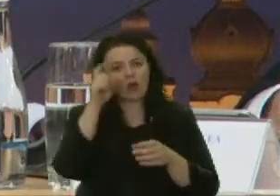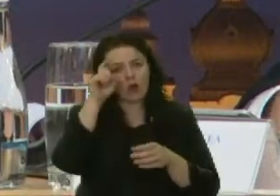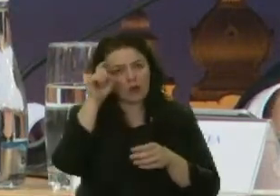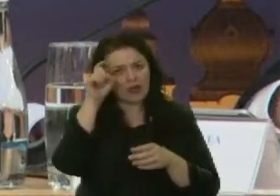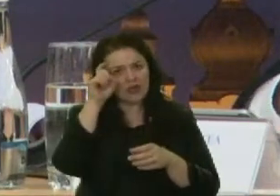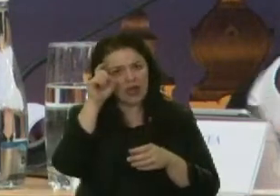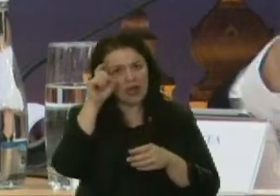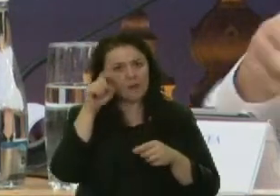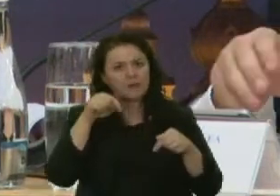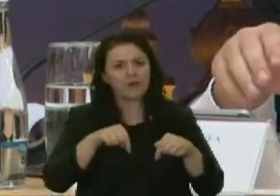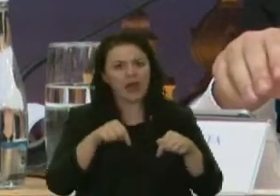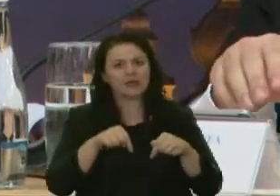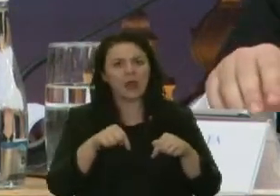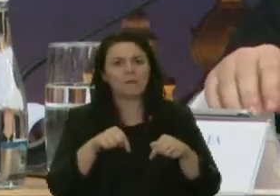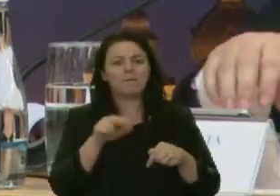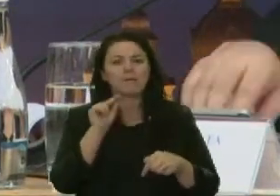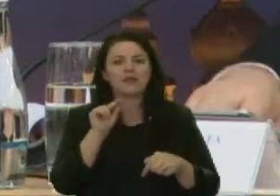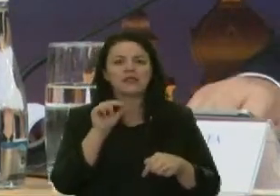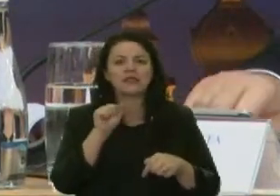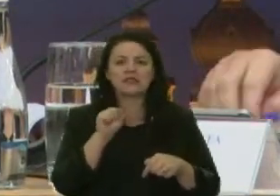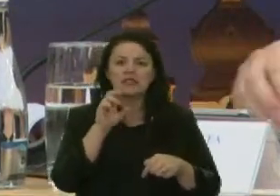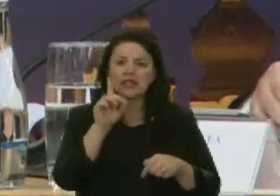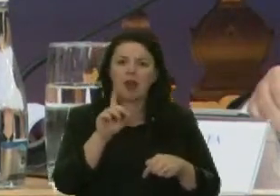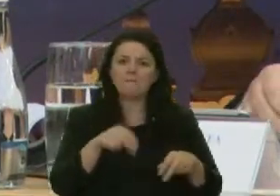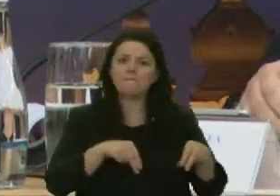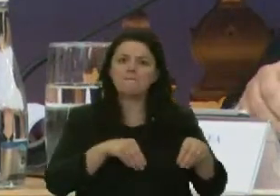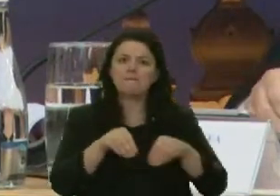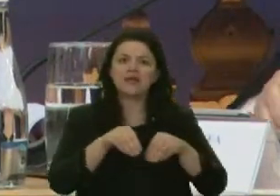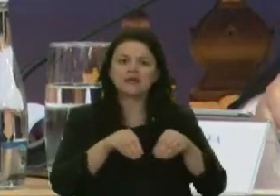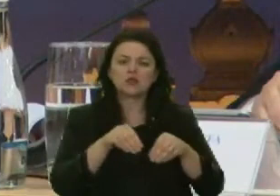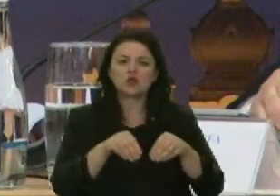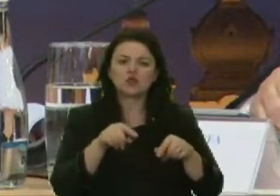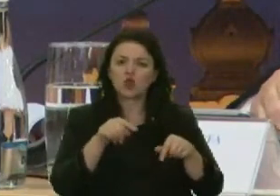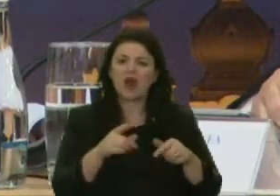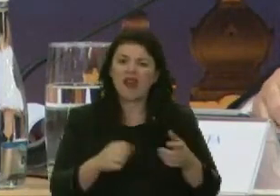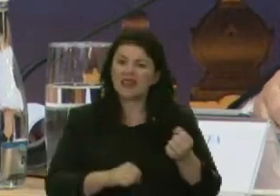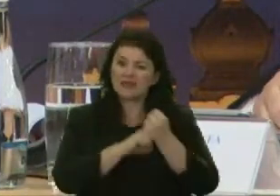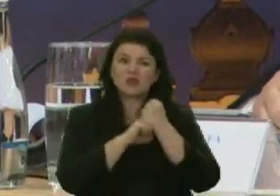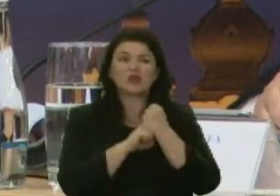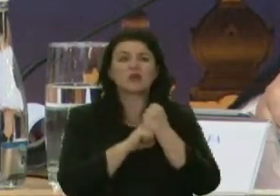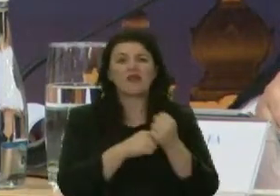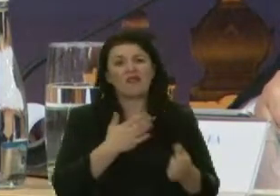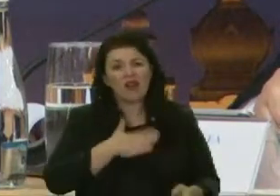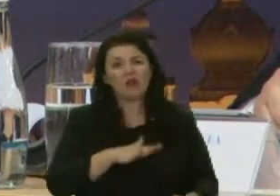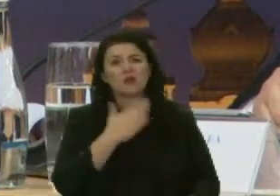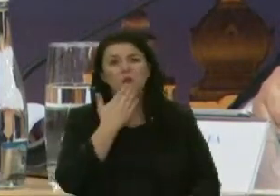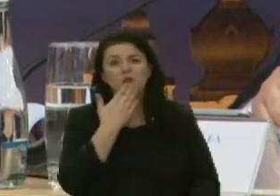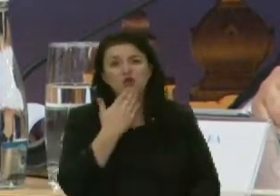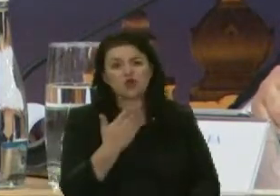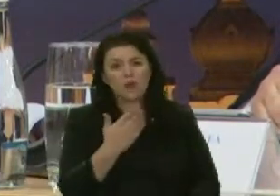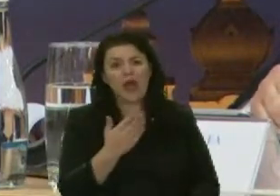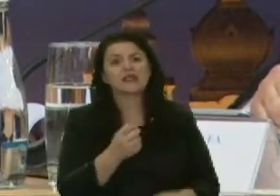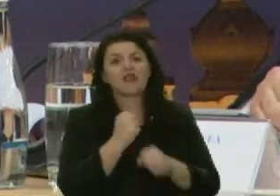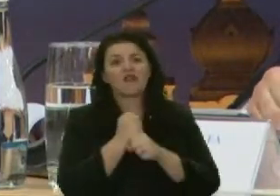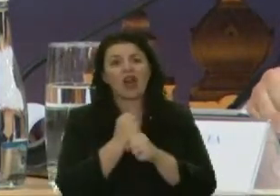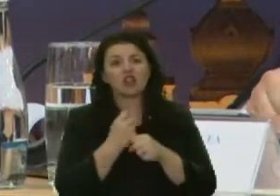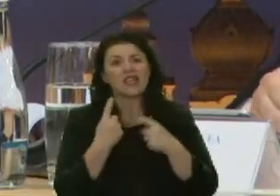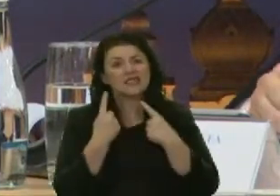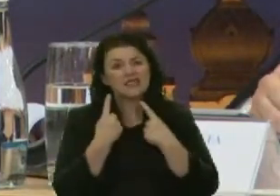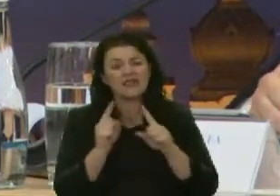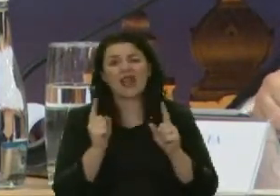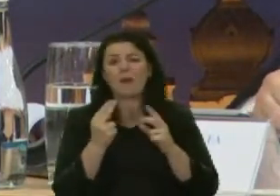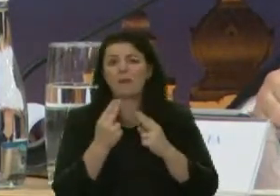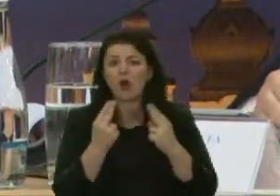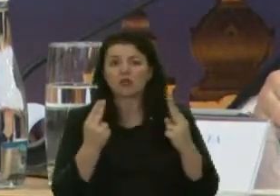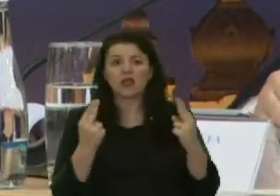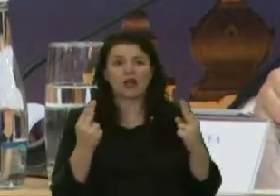actualul Ministru al transporturilor de la PSD care ne a acordat susținere totală pentru implementarea acestui proiect și nu pot decât să i mulțumesc va face o diferență ță mare majoră